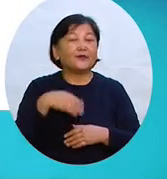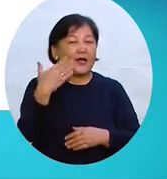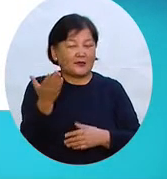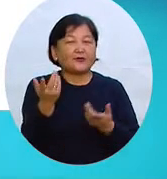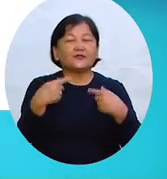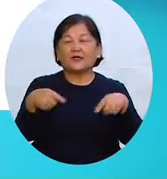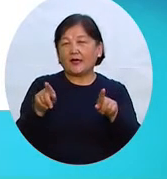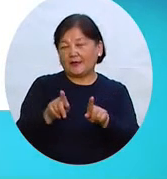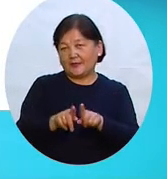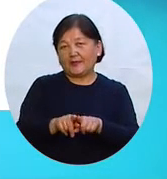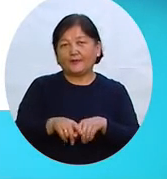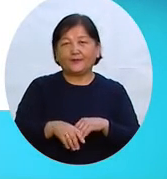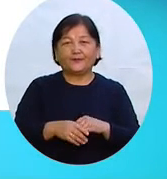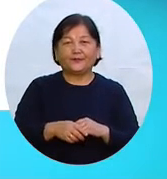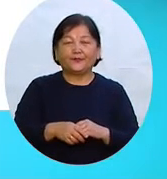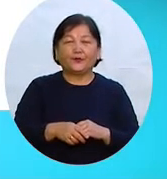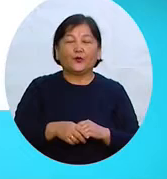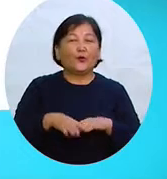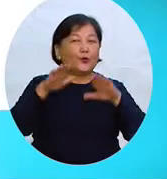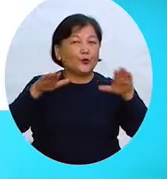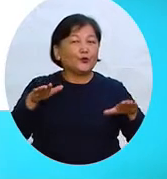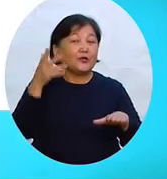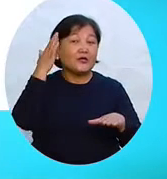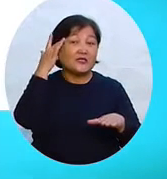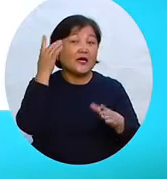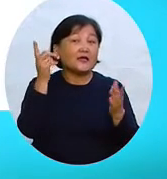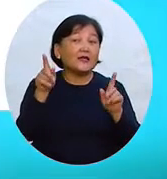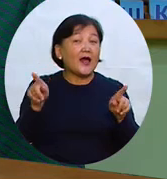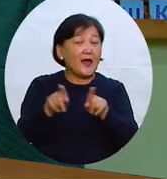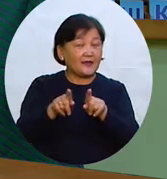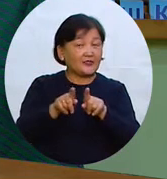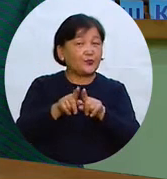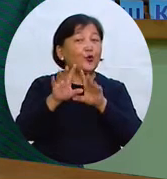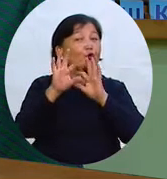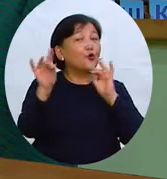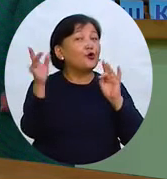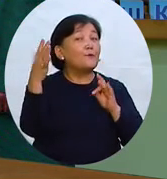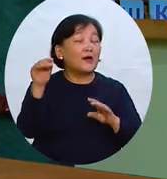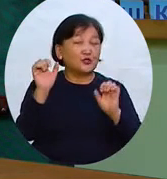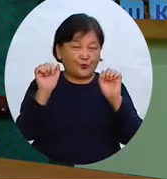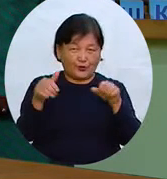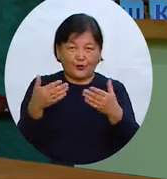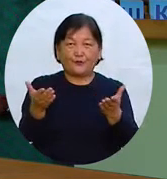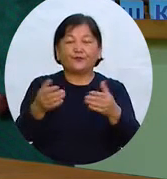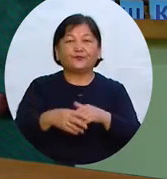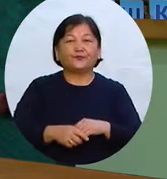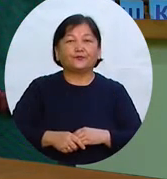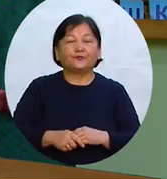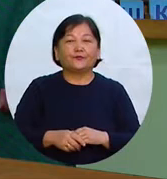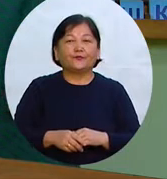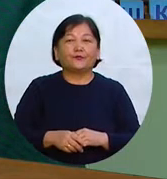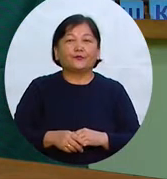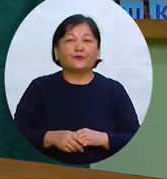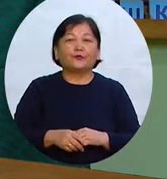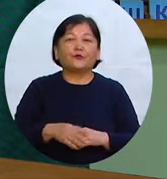нар ч гэсэн одоо энэ хүүхдүүдийн гаргаж ирсэн санаанаас өөр санаа гаргасан байж болно шүү.